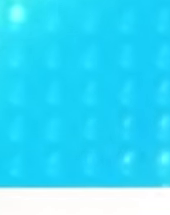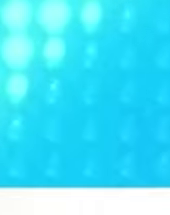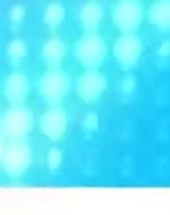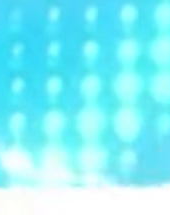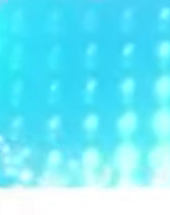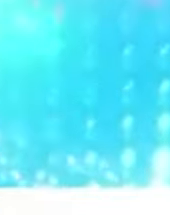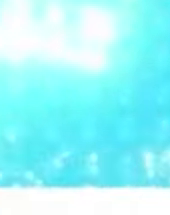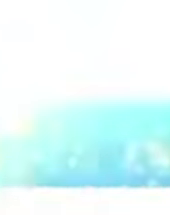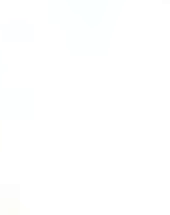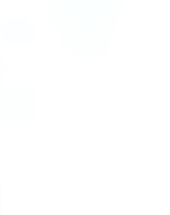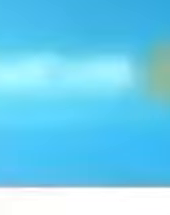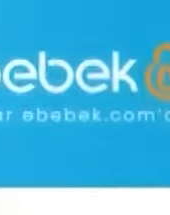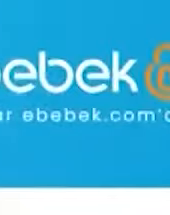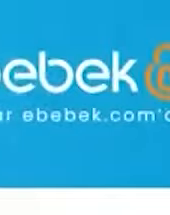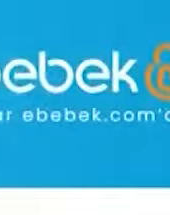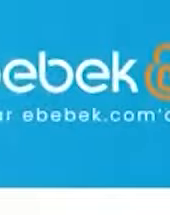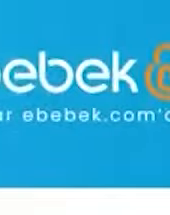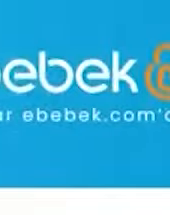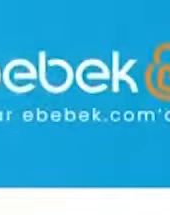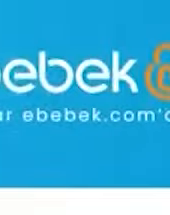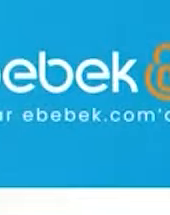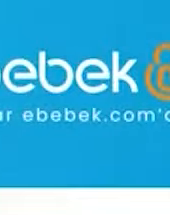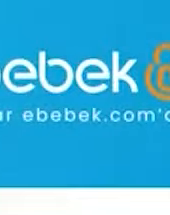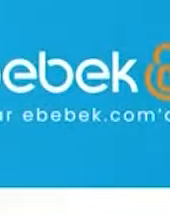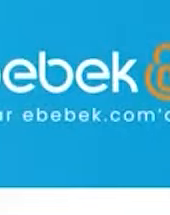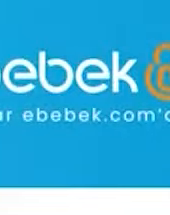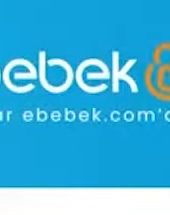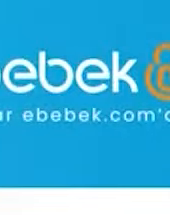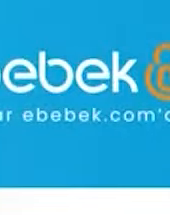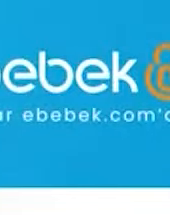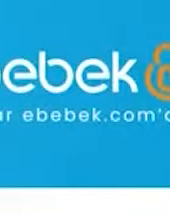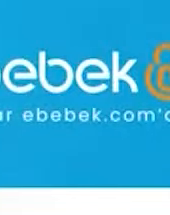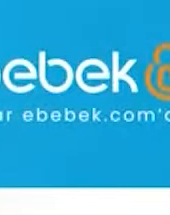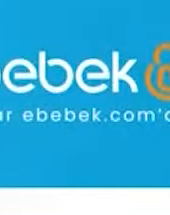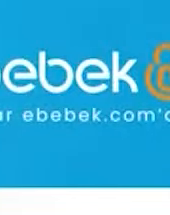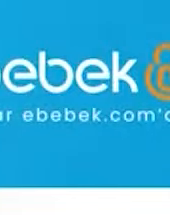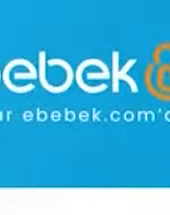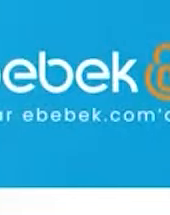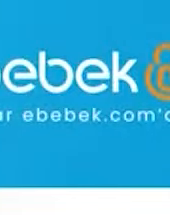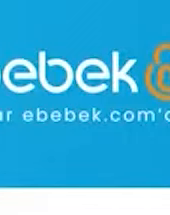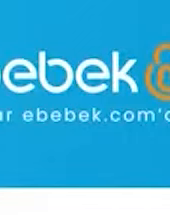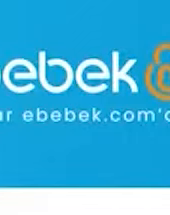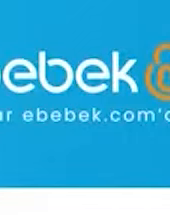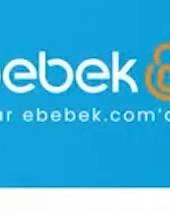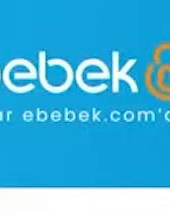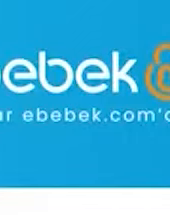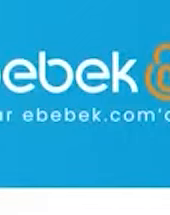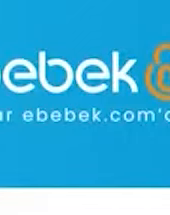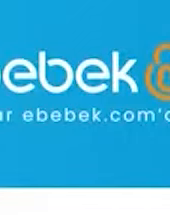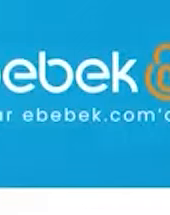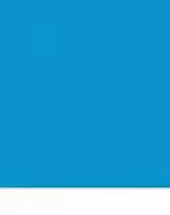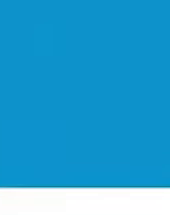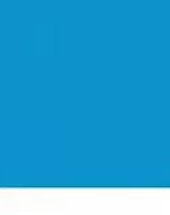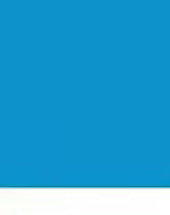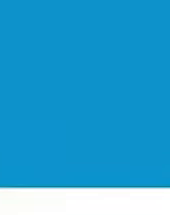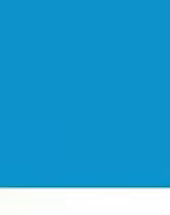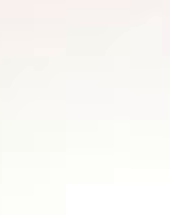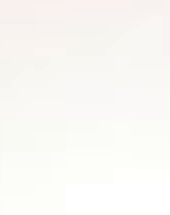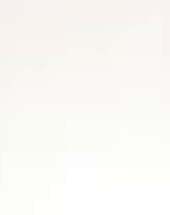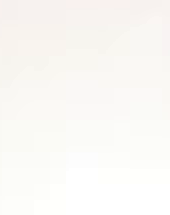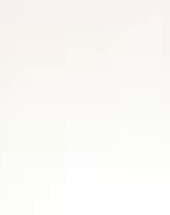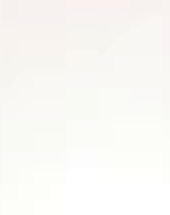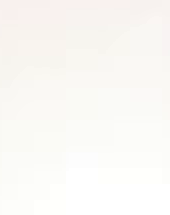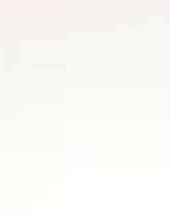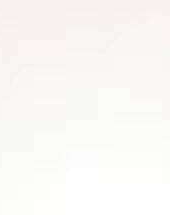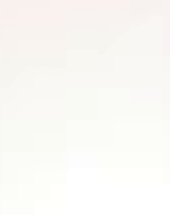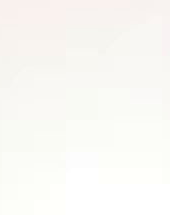işlenmesi ve karıştırılmasıyla üretilen yeni tür peynirlerdir. Krem peynir. eritme peynirdir. Eritme peynirlerin hiçbiri peynir